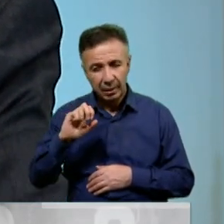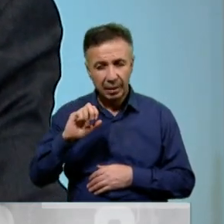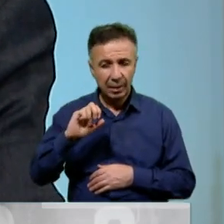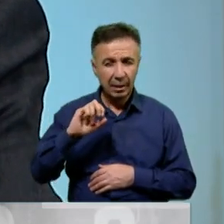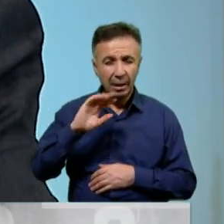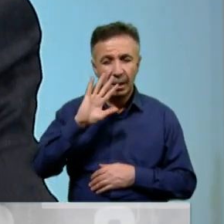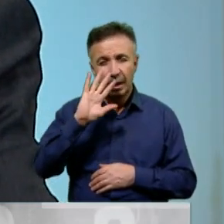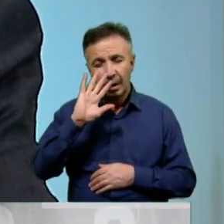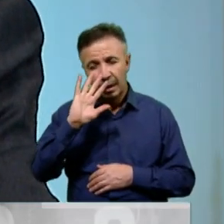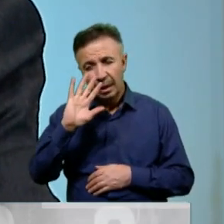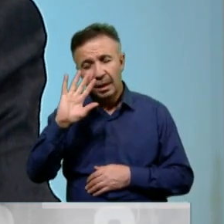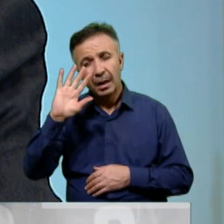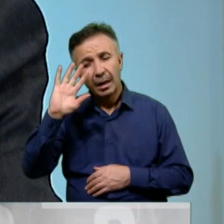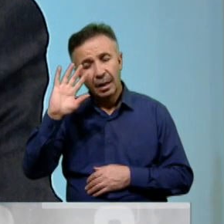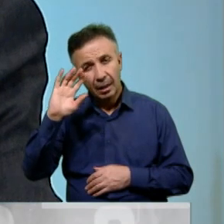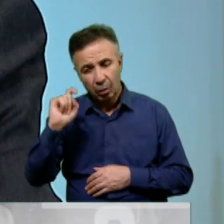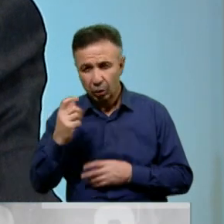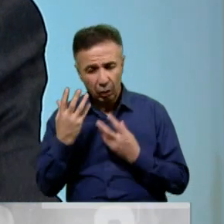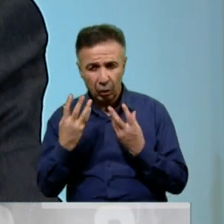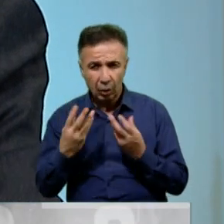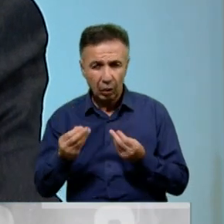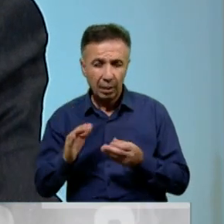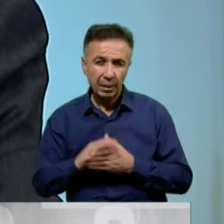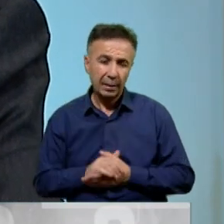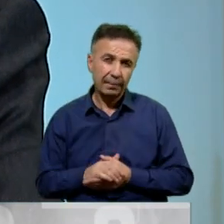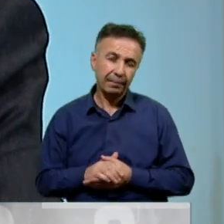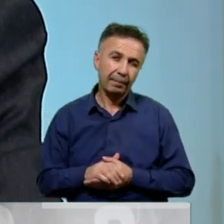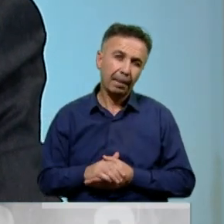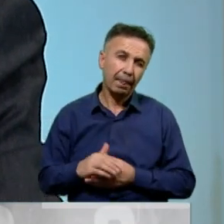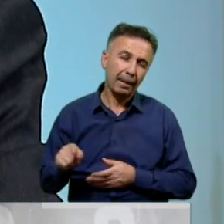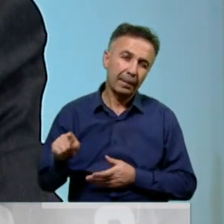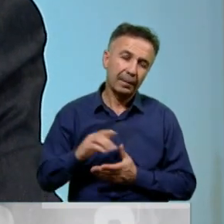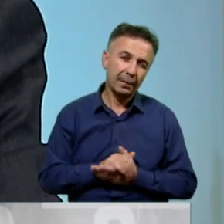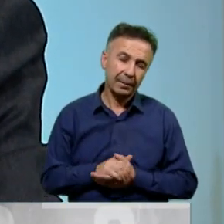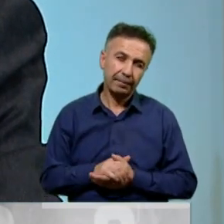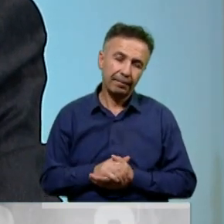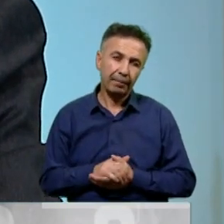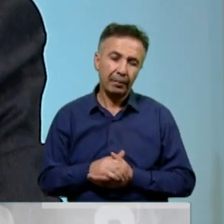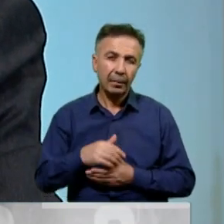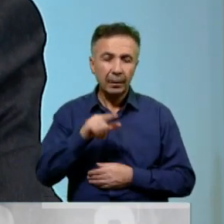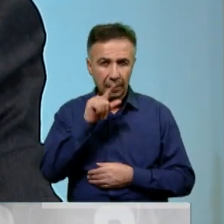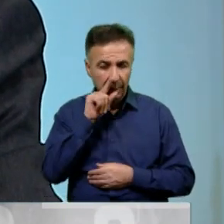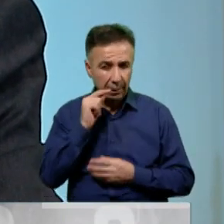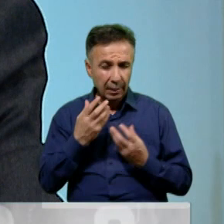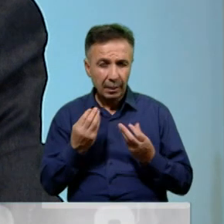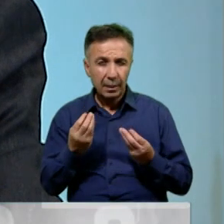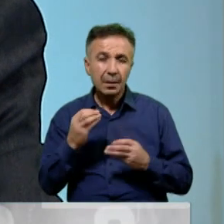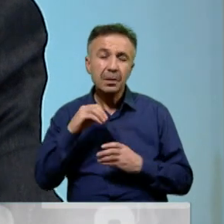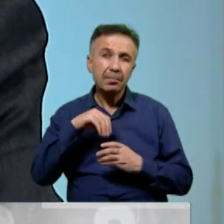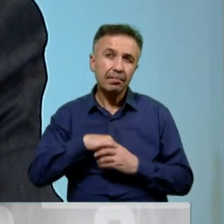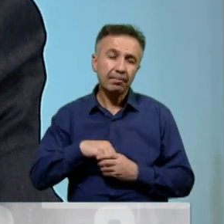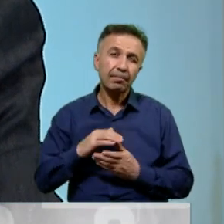olabilir. Hiç önemli değil. Demek ki siz bilhassa erkek beyefendiler için